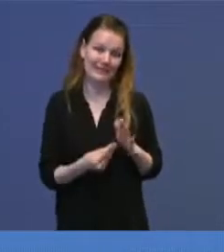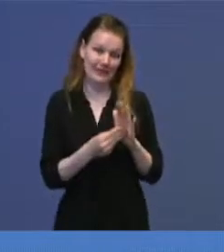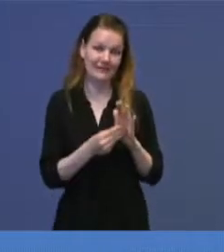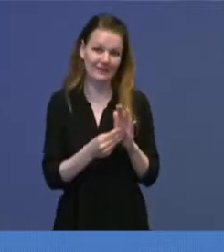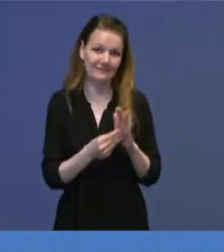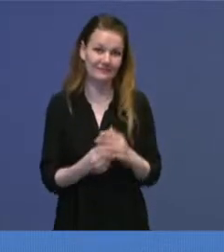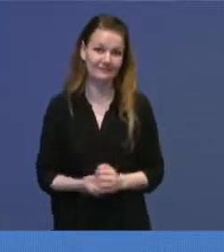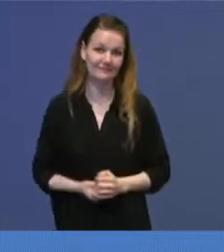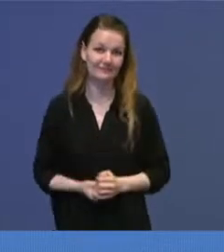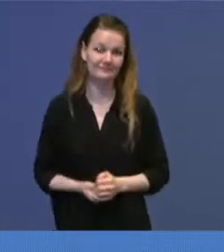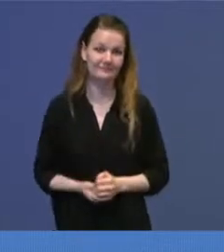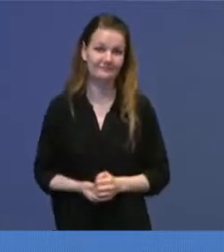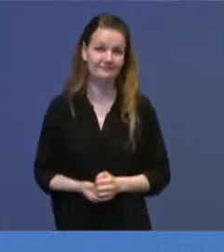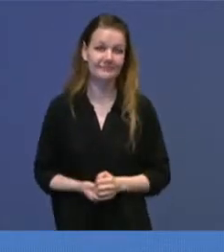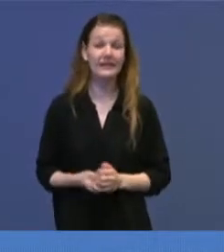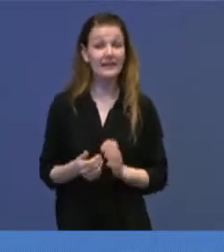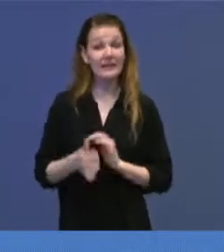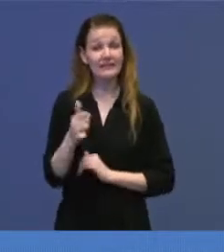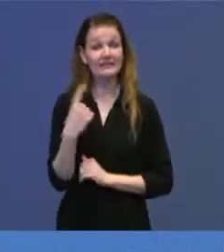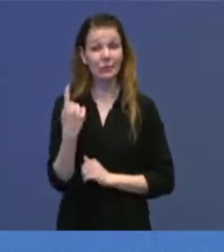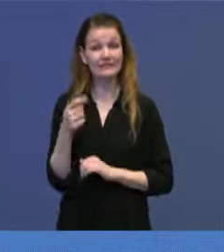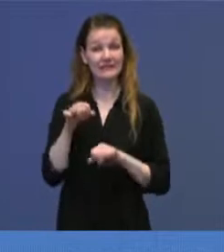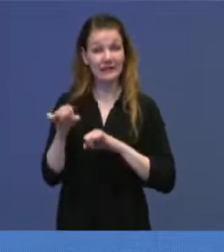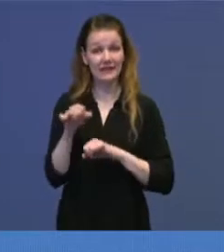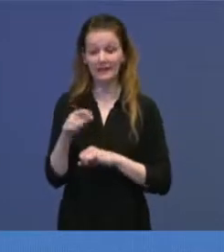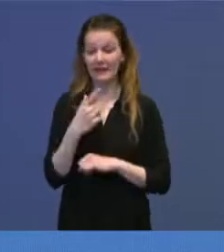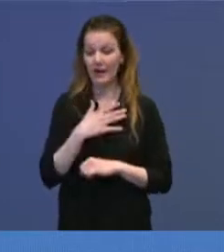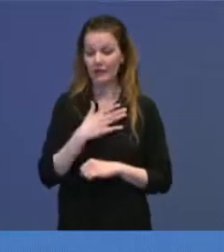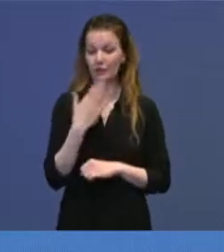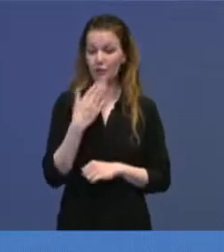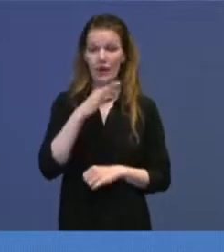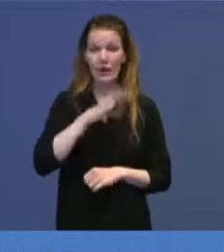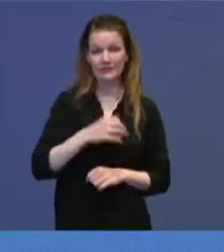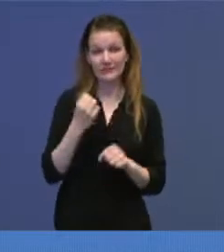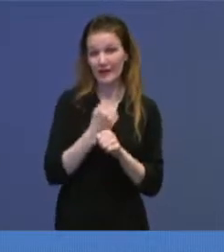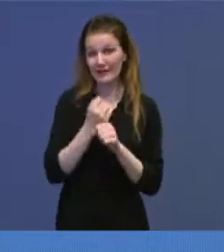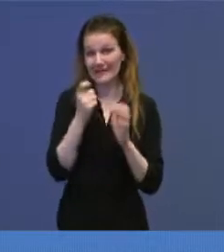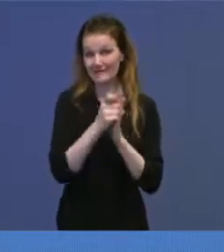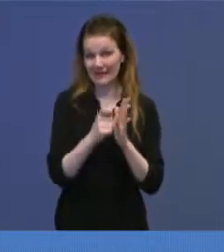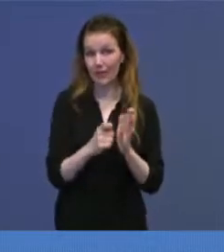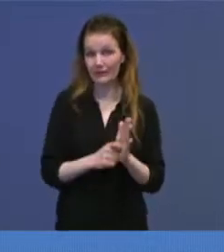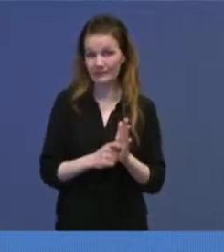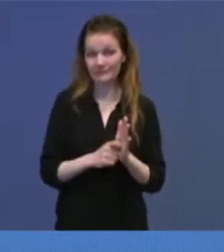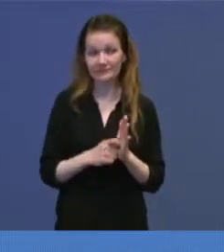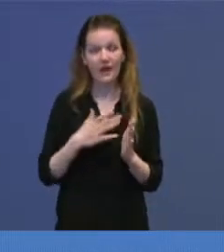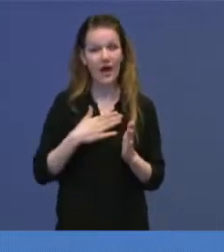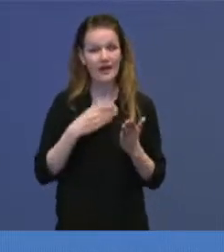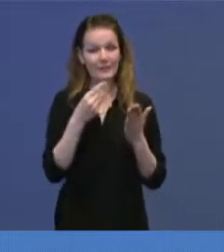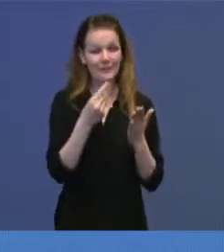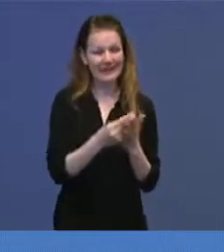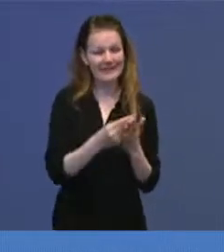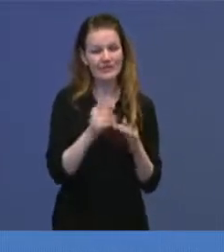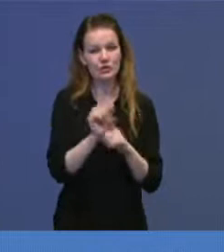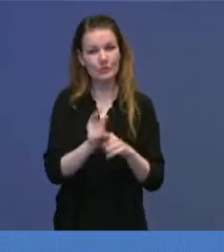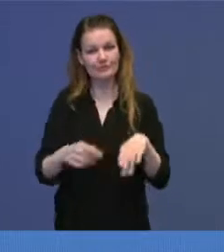oss. Men det er også viktig for regjeringen at vi har gode lønns- og arbeidsvilkår, og at vi har priser som står i stil til de tjenestene